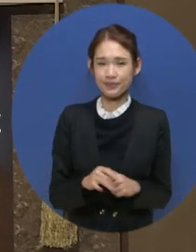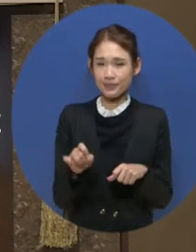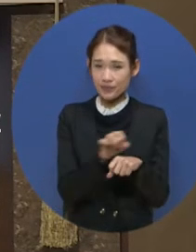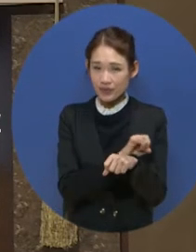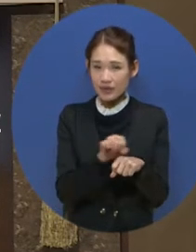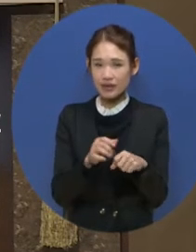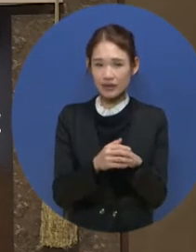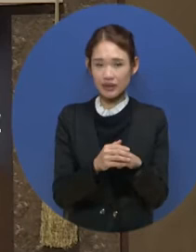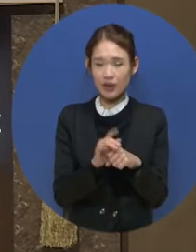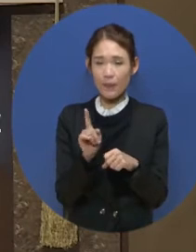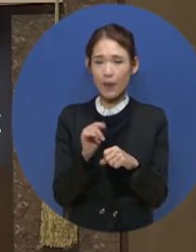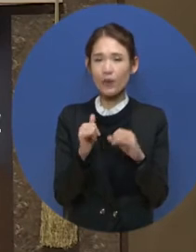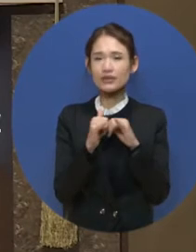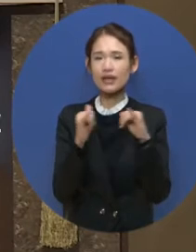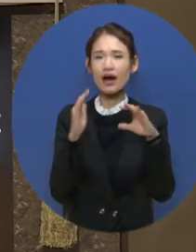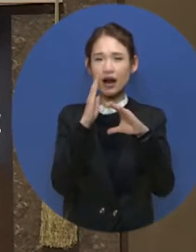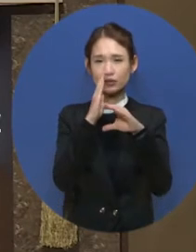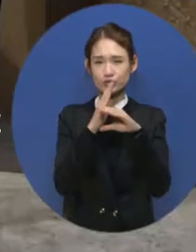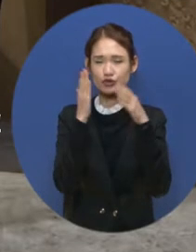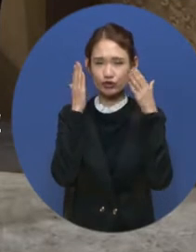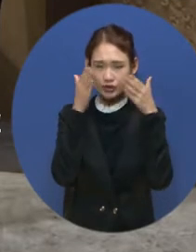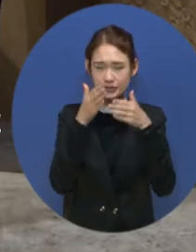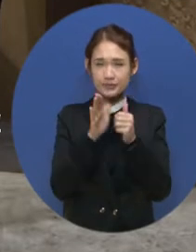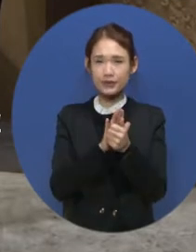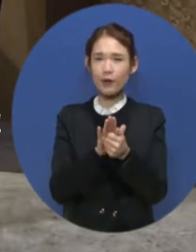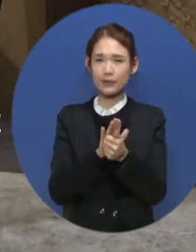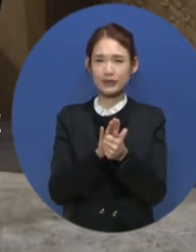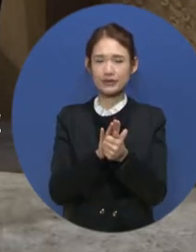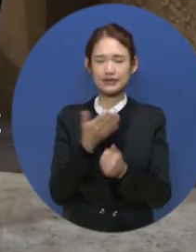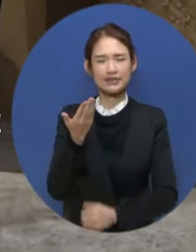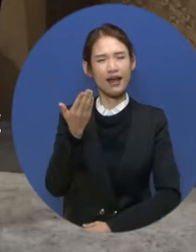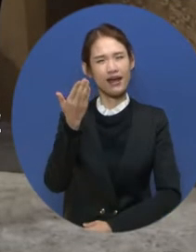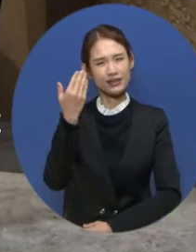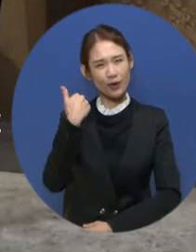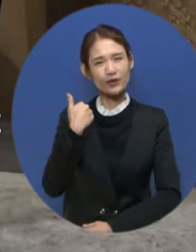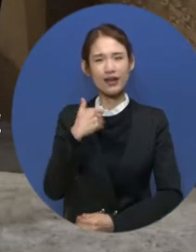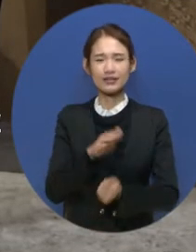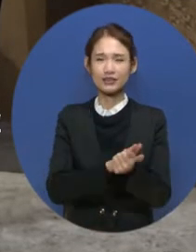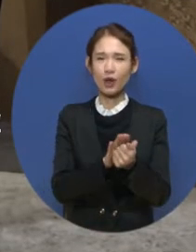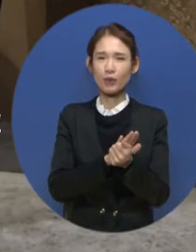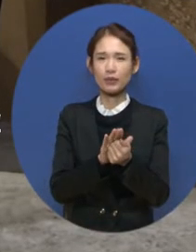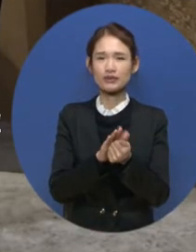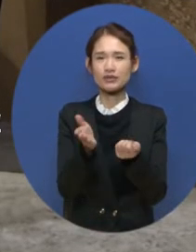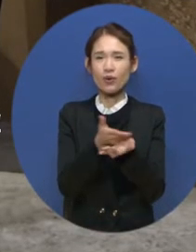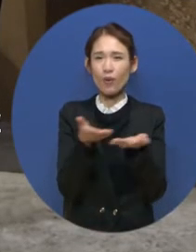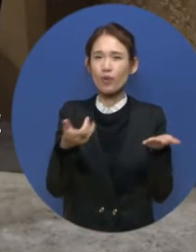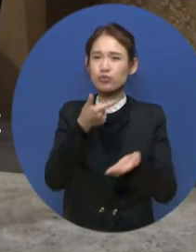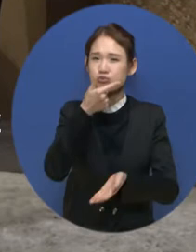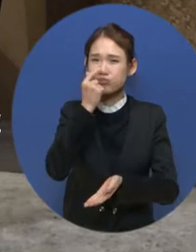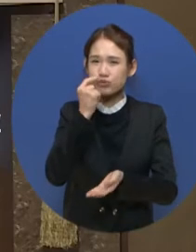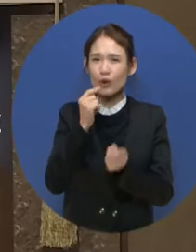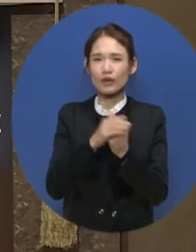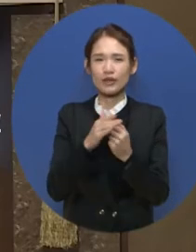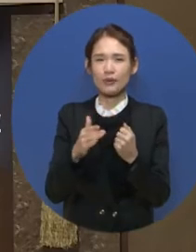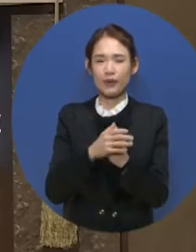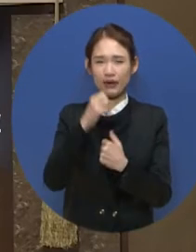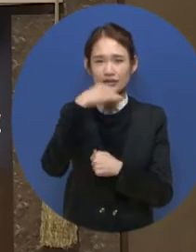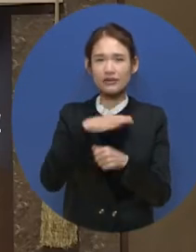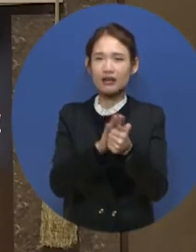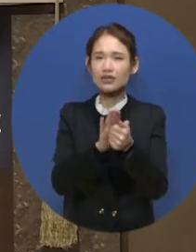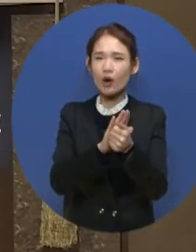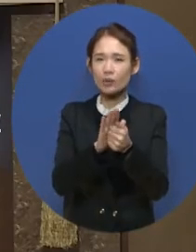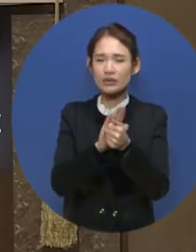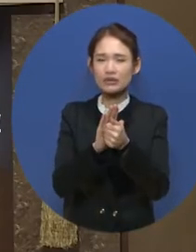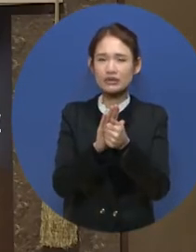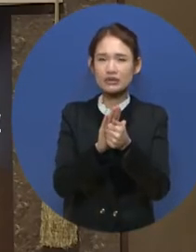그 사람 중심의 서비스는 예전에는 이제 서비스 공급이 부족하다 보니까 그냥 서비스의